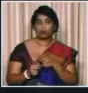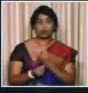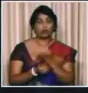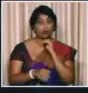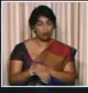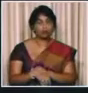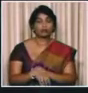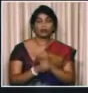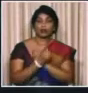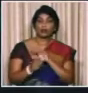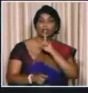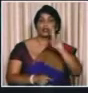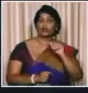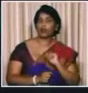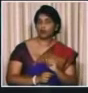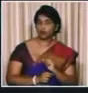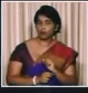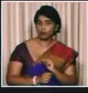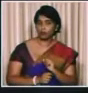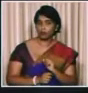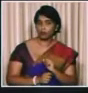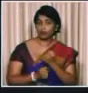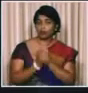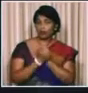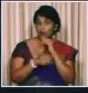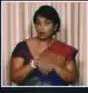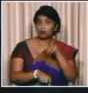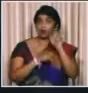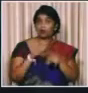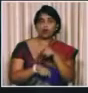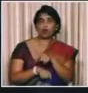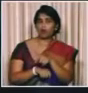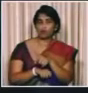අත්තඩඟට ගත්තෝ ඒ නිදහස් කරන්න කියලා බල කරේ කවුද අත්තඩඟට ගත්තෝ ඒ කවුද